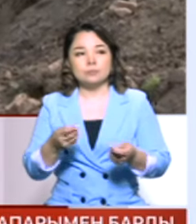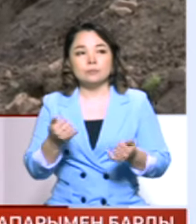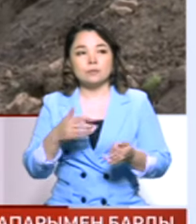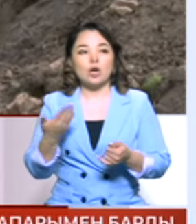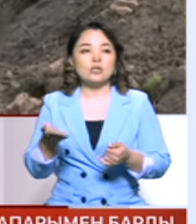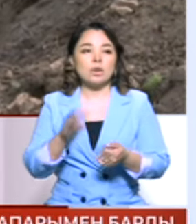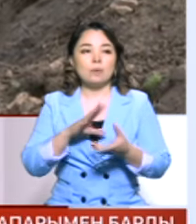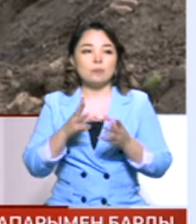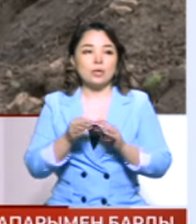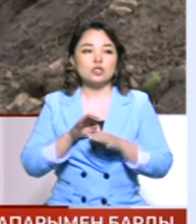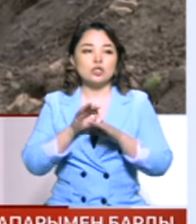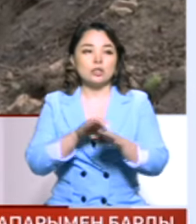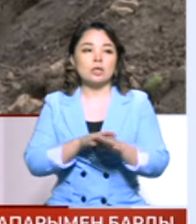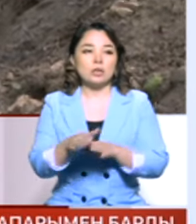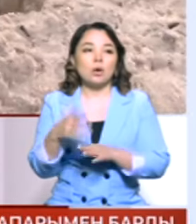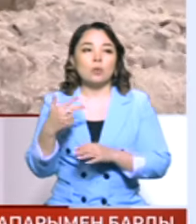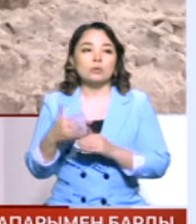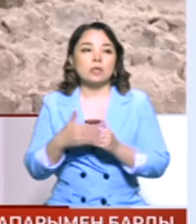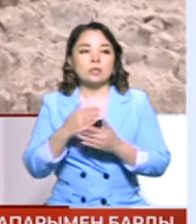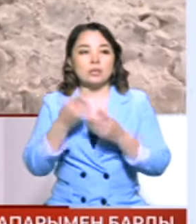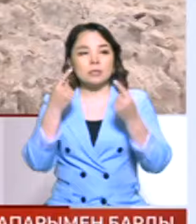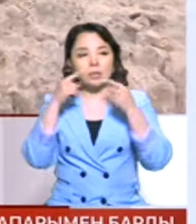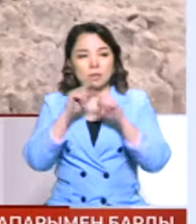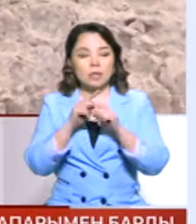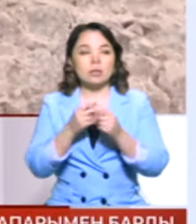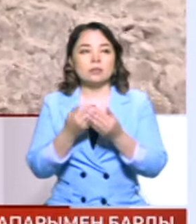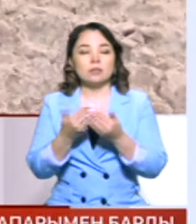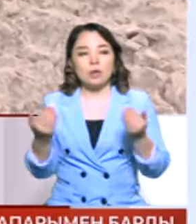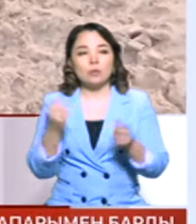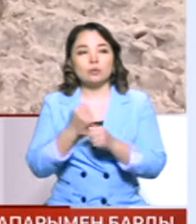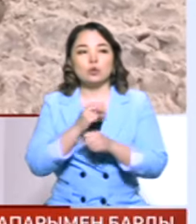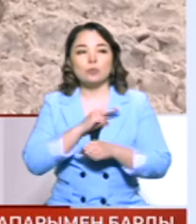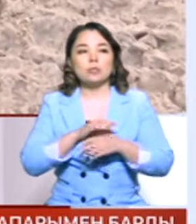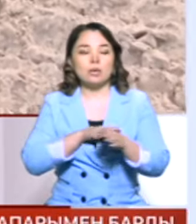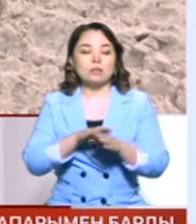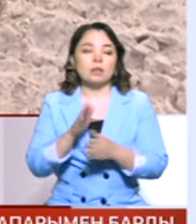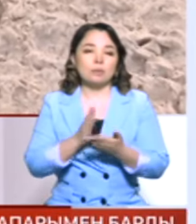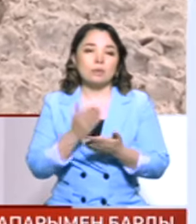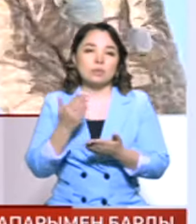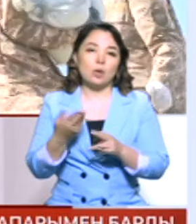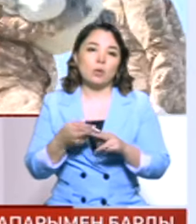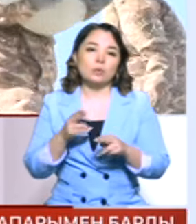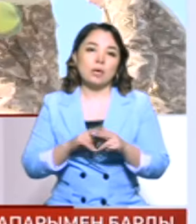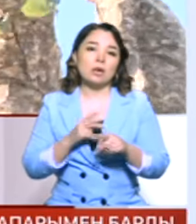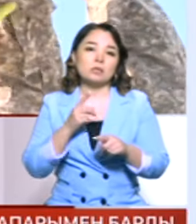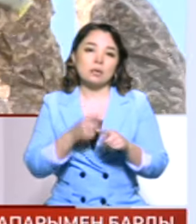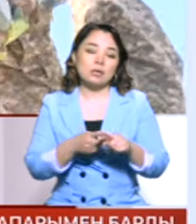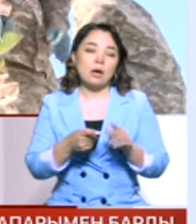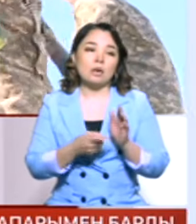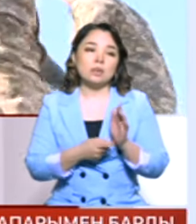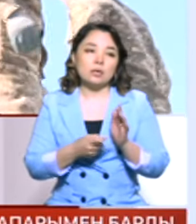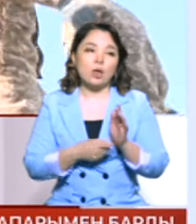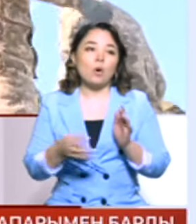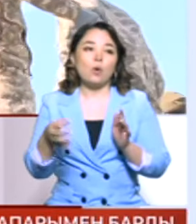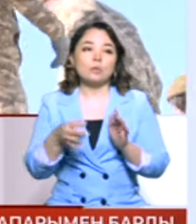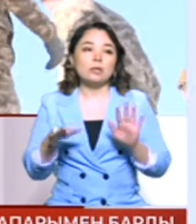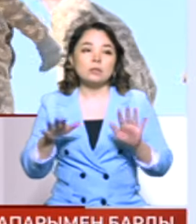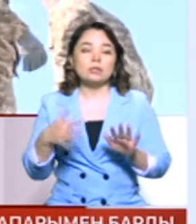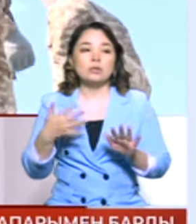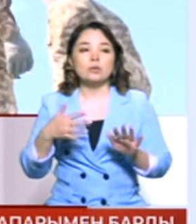жан жақтан жеткізілген 30-дан астам техника бөгет нығайту жұмыстарымен айналысып жатыр. Оған қоса Қарағанды